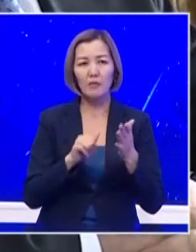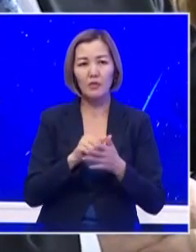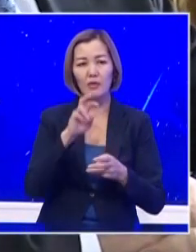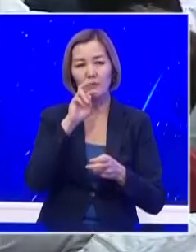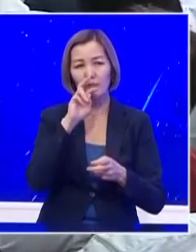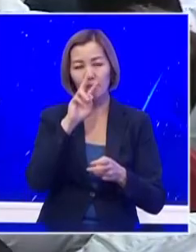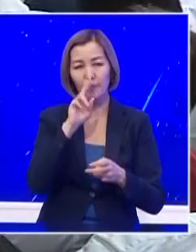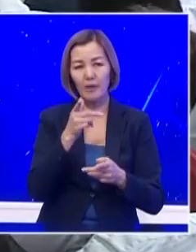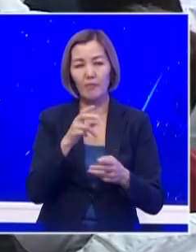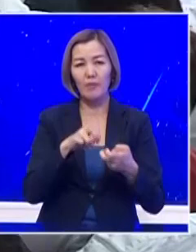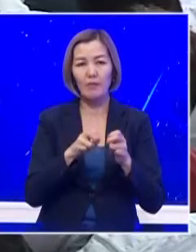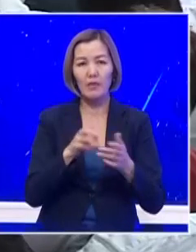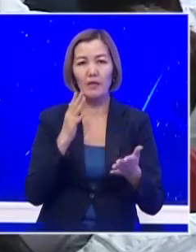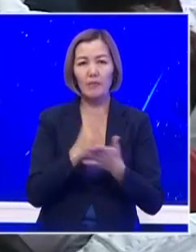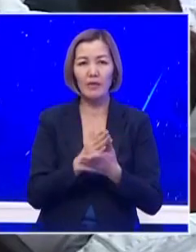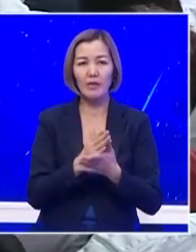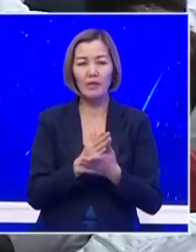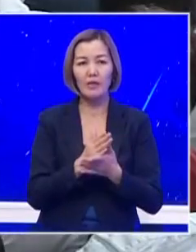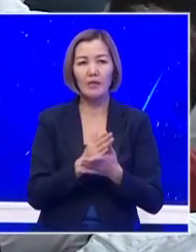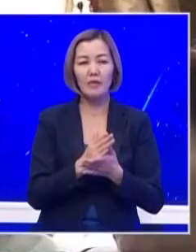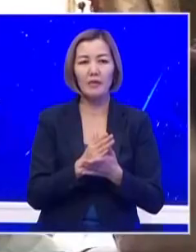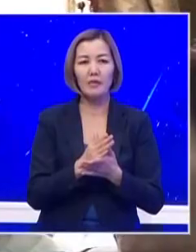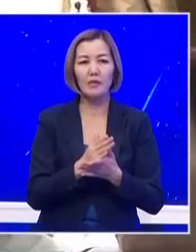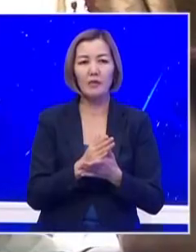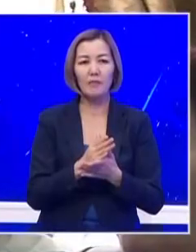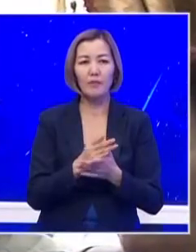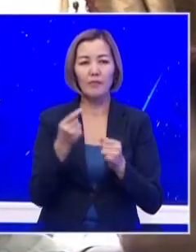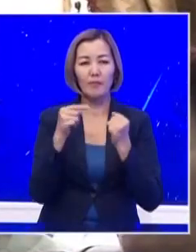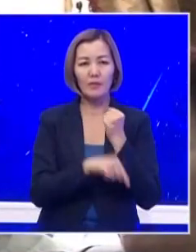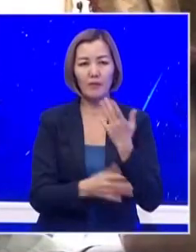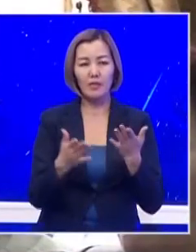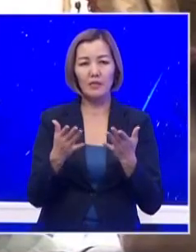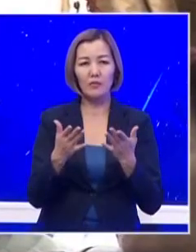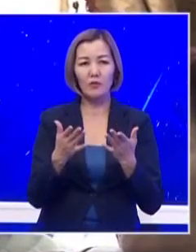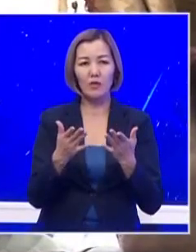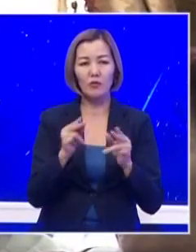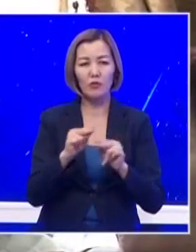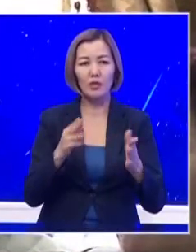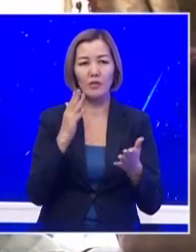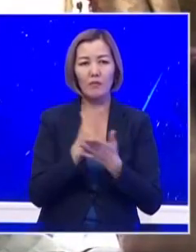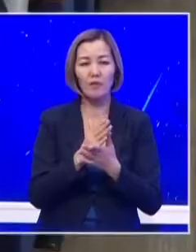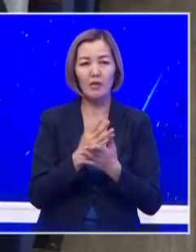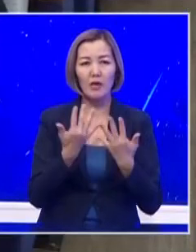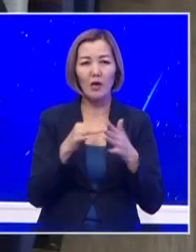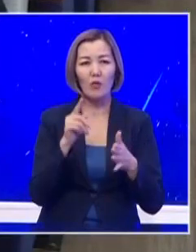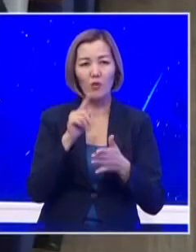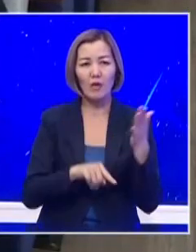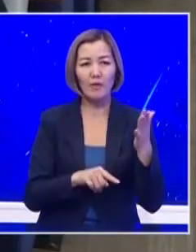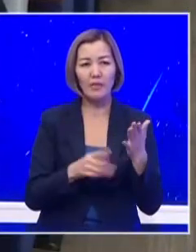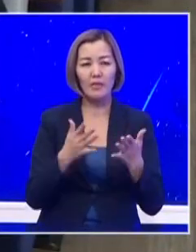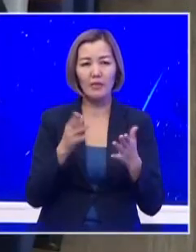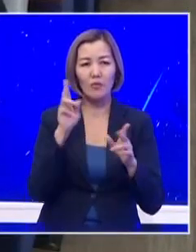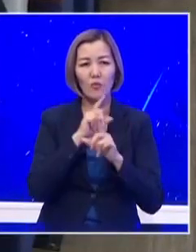емес. Мәселен аудандағы Алмалы мектебінде бас пайдасын ойлаған ұстаздар бар екені айтылды. Ауыл аманаты мен арызын арқалай келген